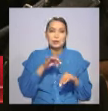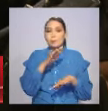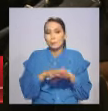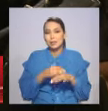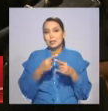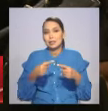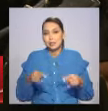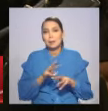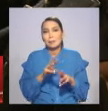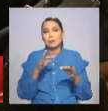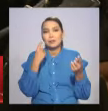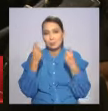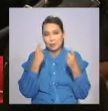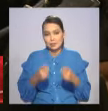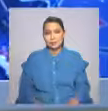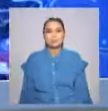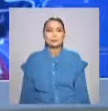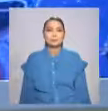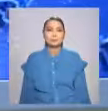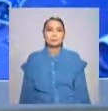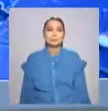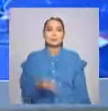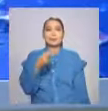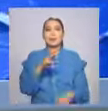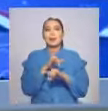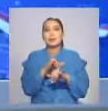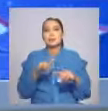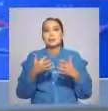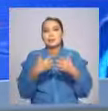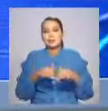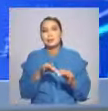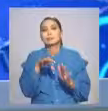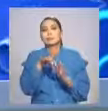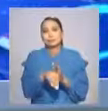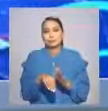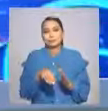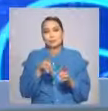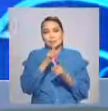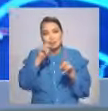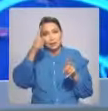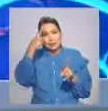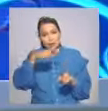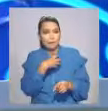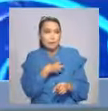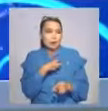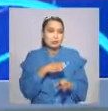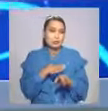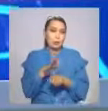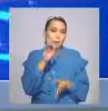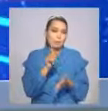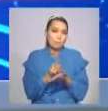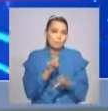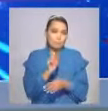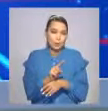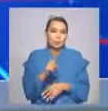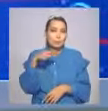другими источниками информации. Для развития цифровизации и внедрения инноваций важно выполнить поручение